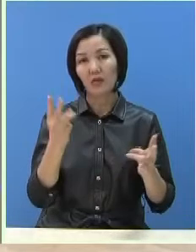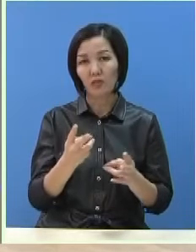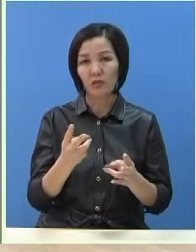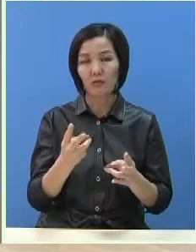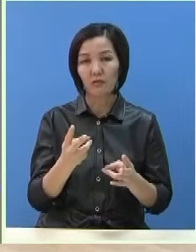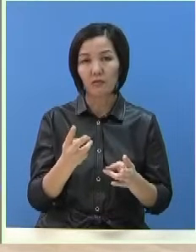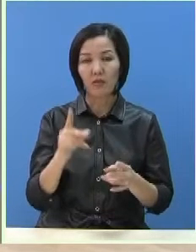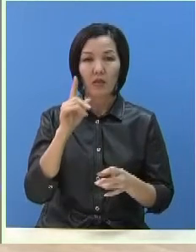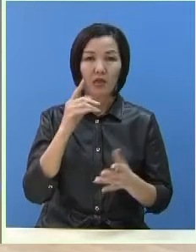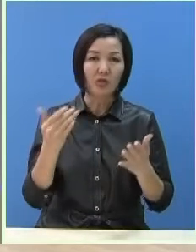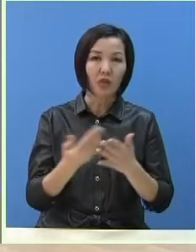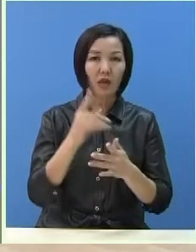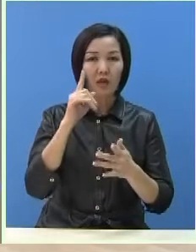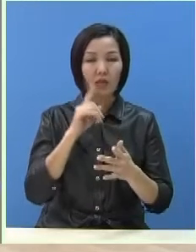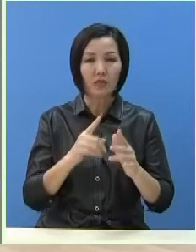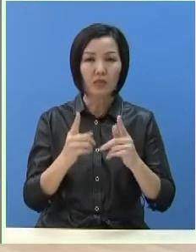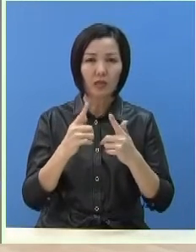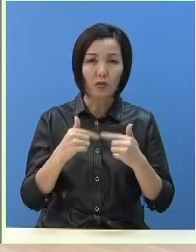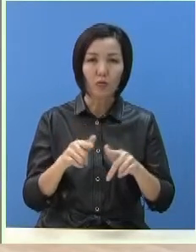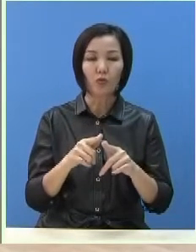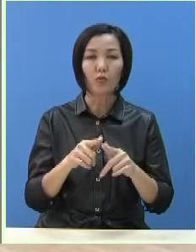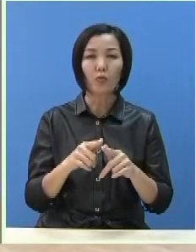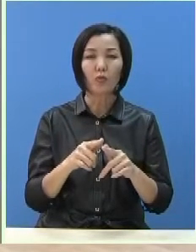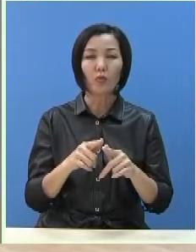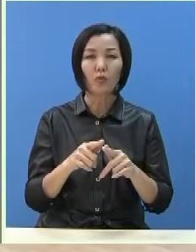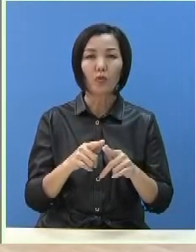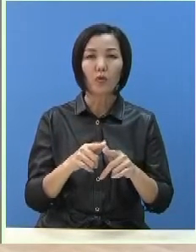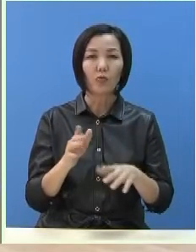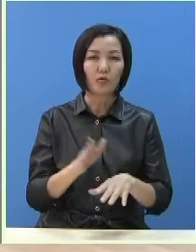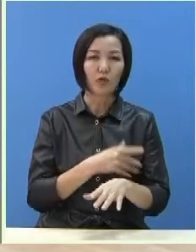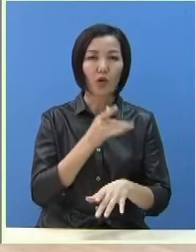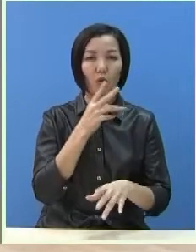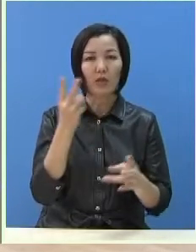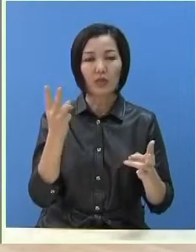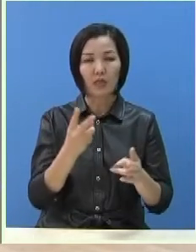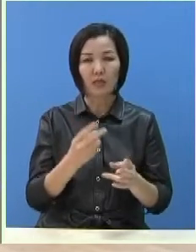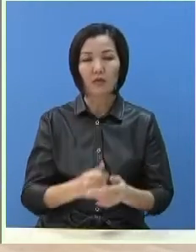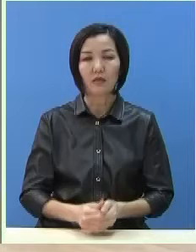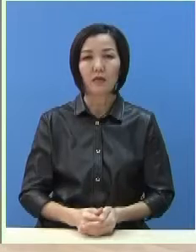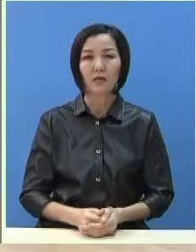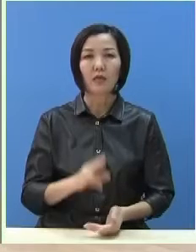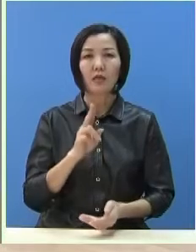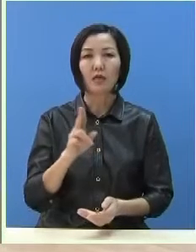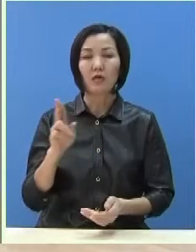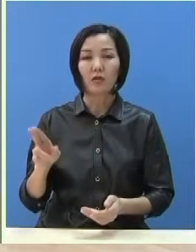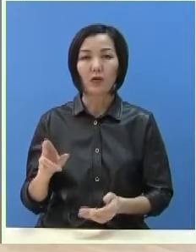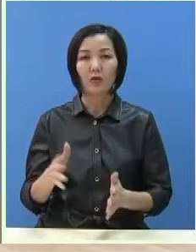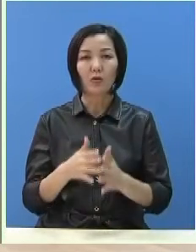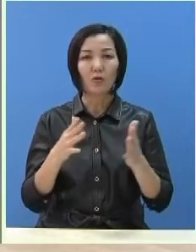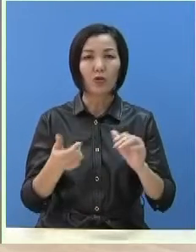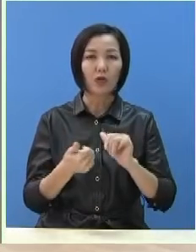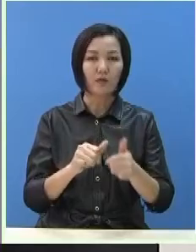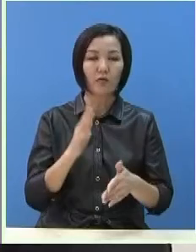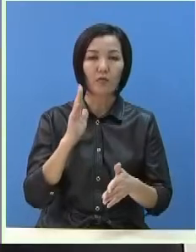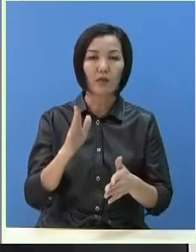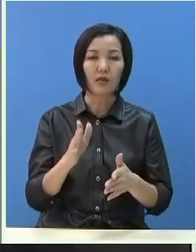жаңағы қазір наурыз айында, одан кейін оның алдында айтқан қыркүйек айында үлкен реформалар, қандай реформалар жасайтын,